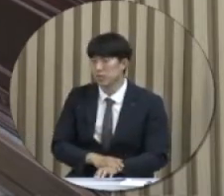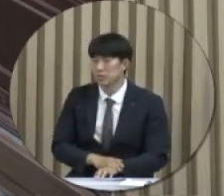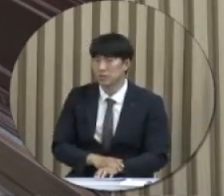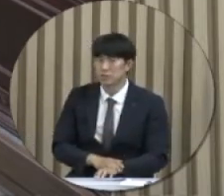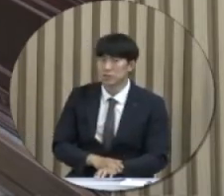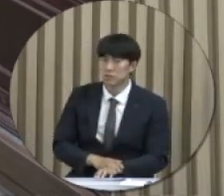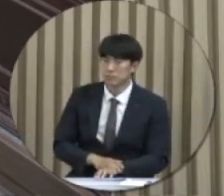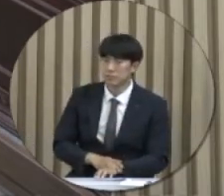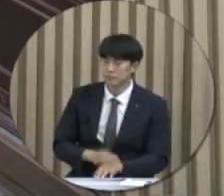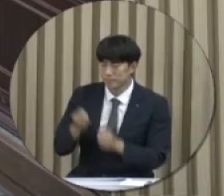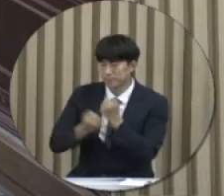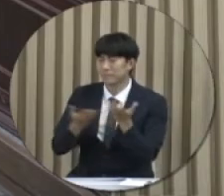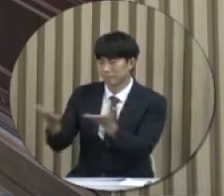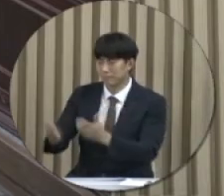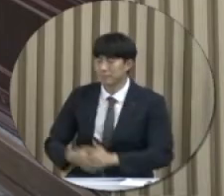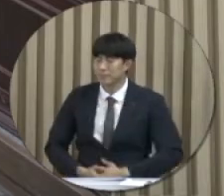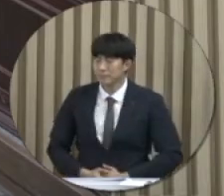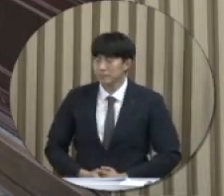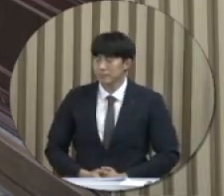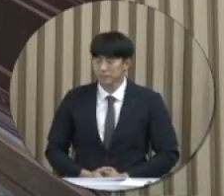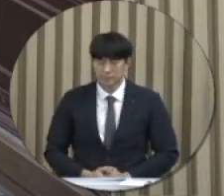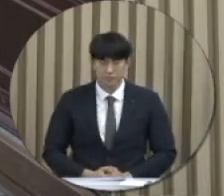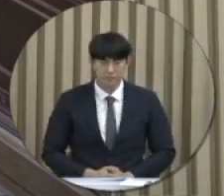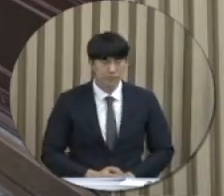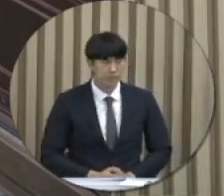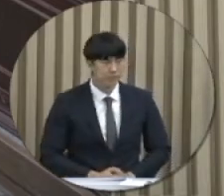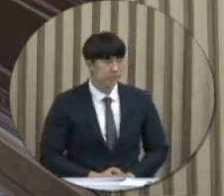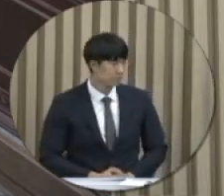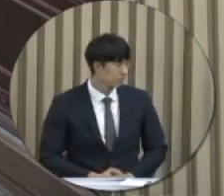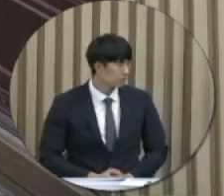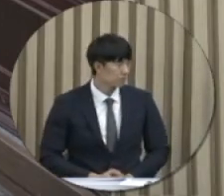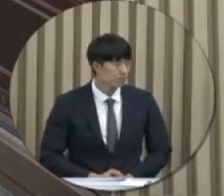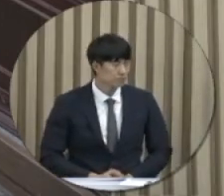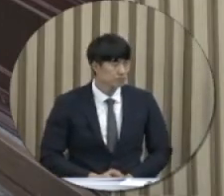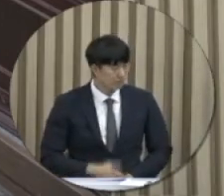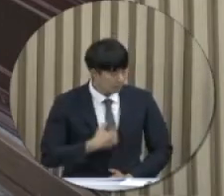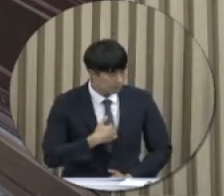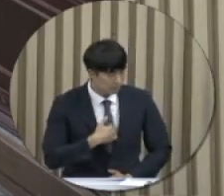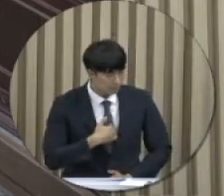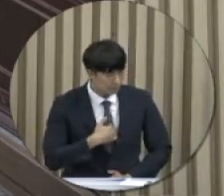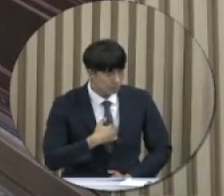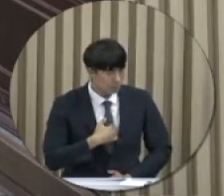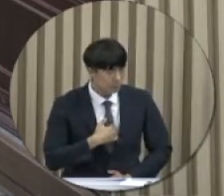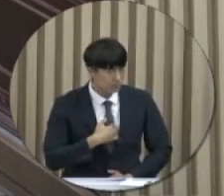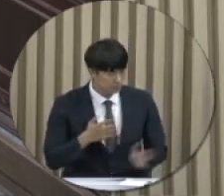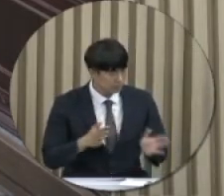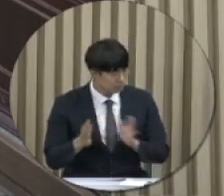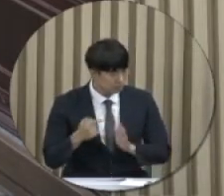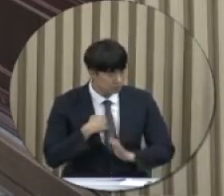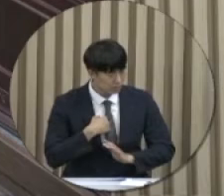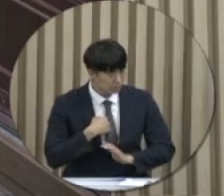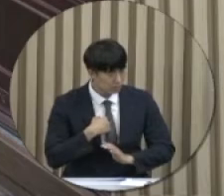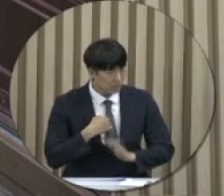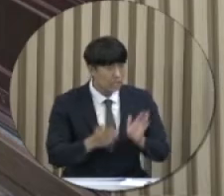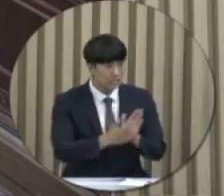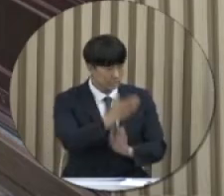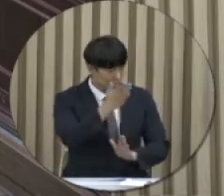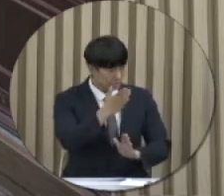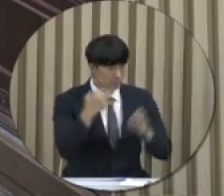이렇게 정도까지만 말씀드리겠습니다. 네. 뭐, 저는 어찌됐든 간에 우리